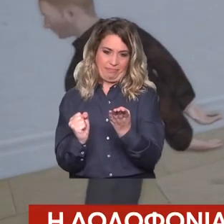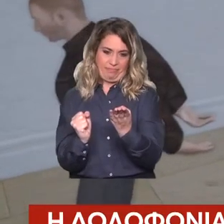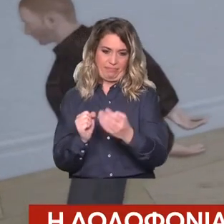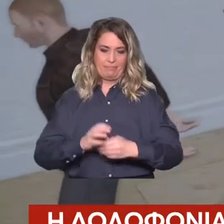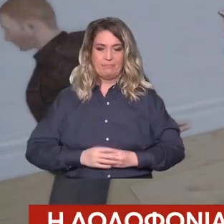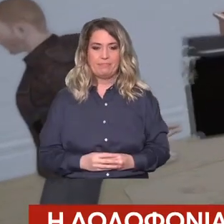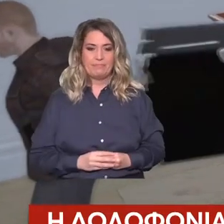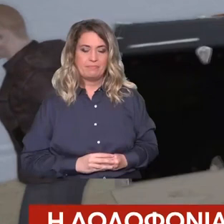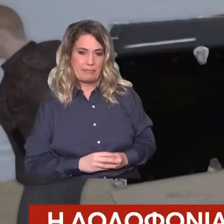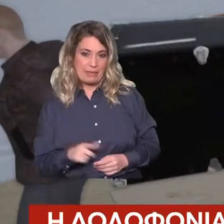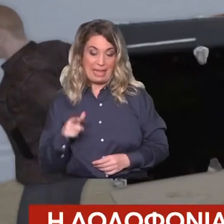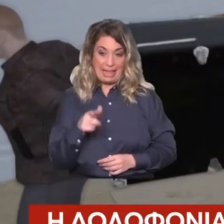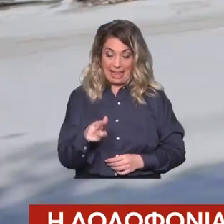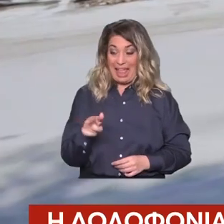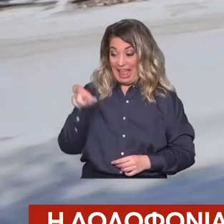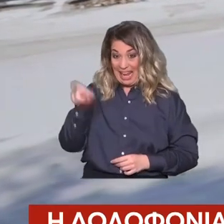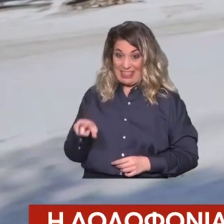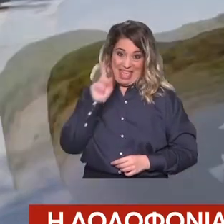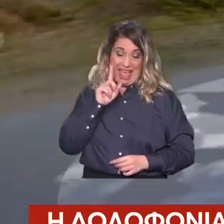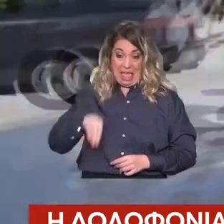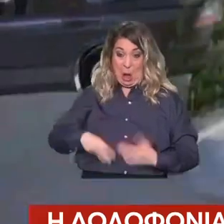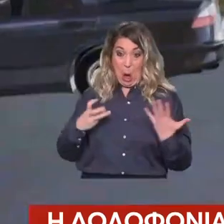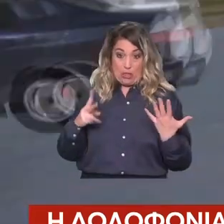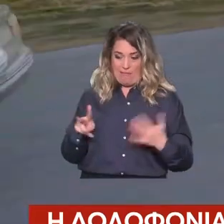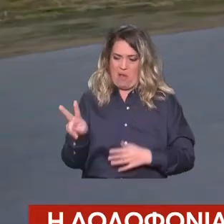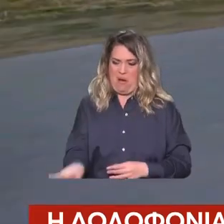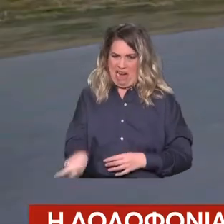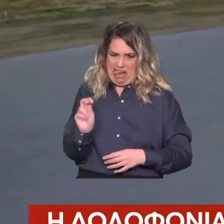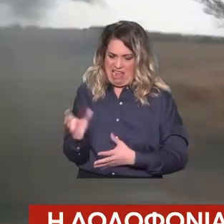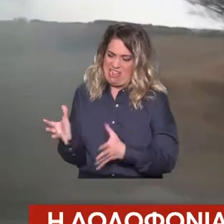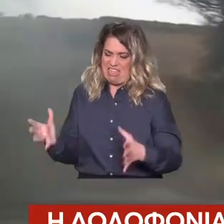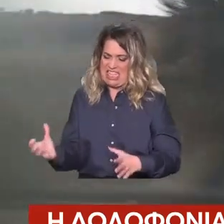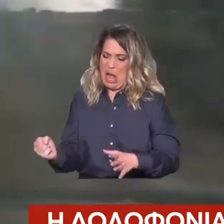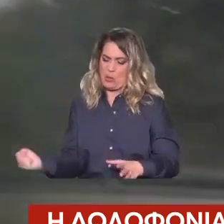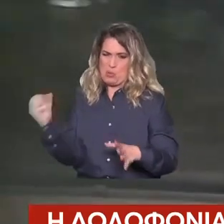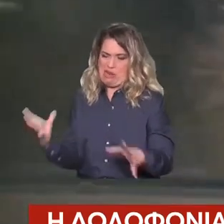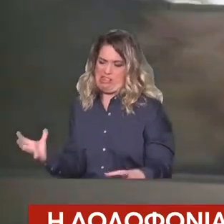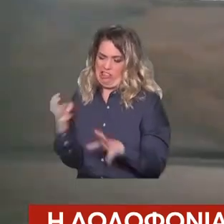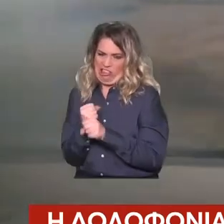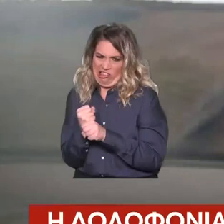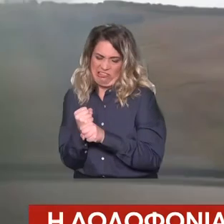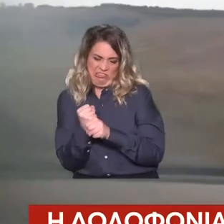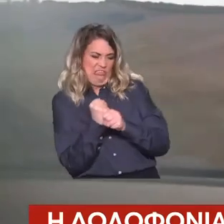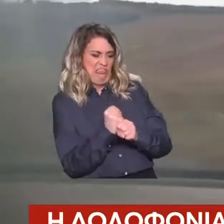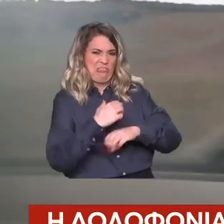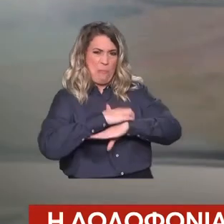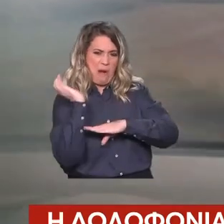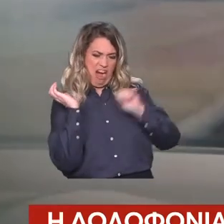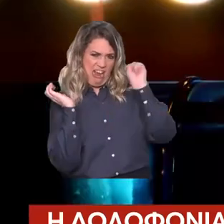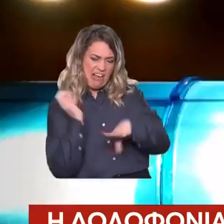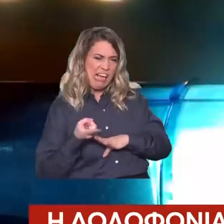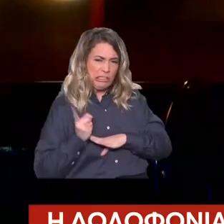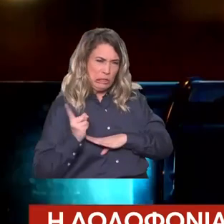Αφού βούτυξαν τα 80 ευρώ που είχε πάνω της, έβαλαν τη σωρό σε ένα μπαούλο και τη μετέφεραν με αυτοκίνητο στο σημείο που εντοπίστηκε το πτώμα αργά χθες το